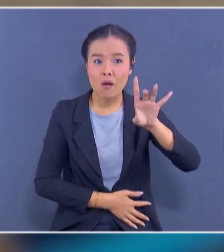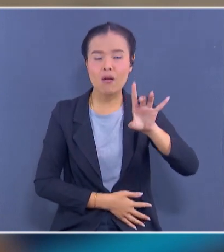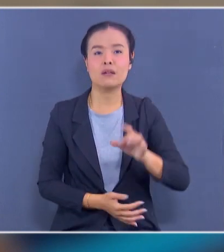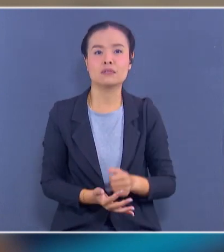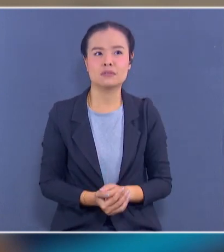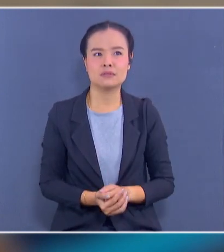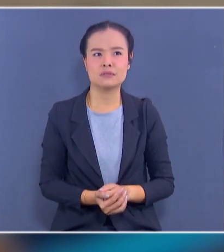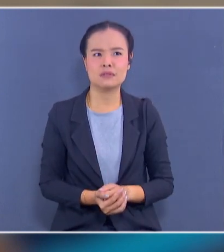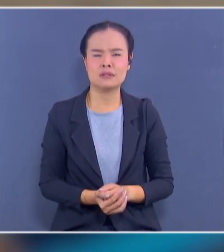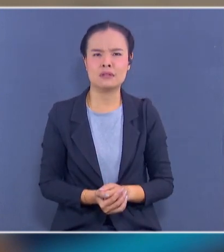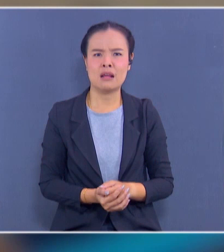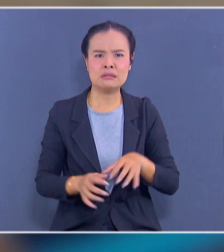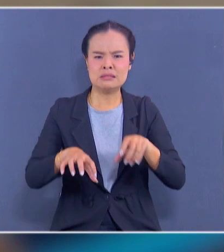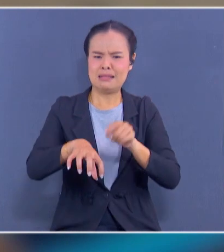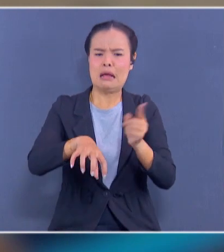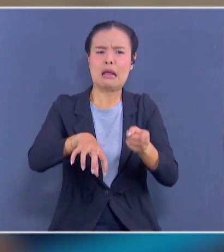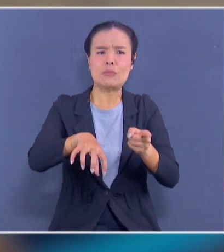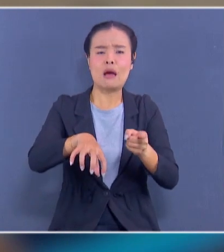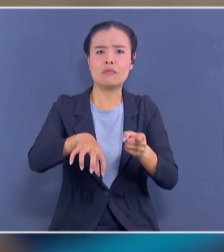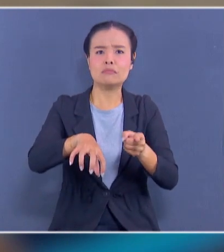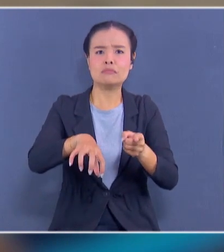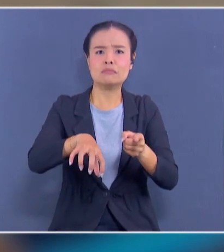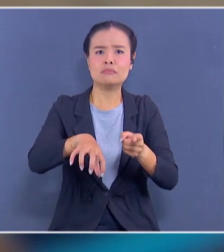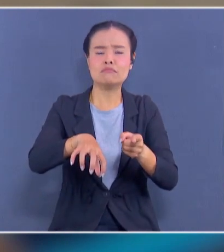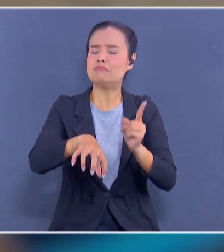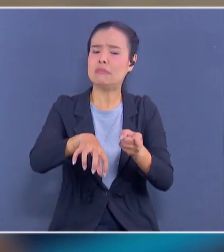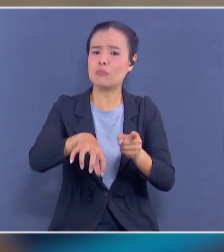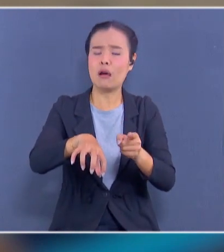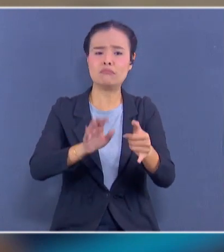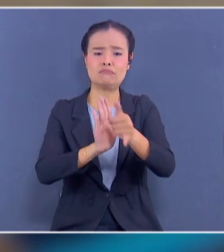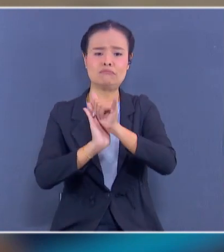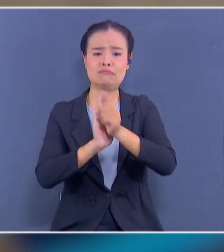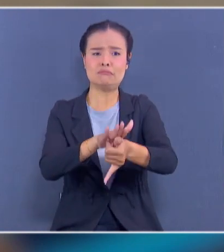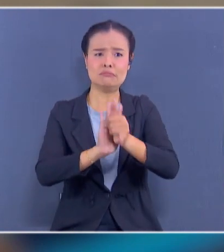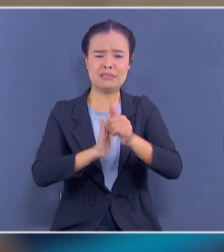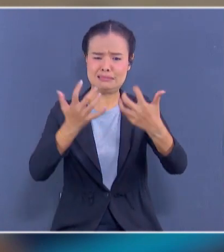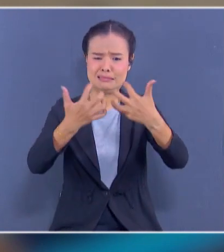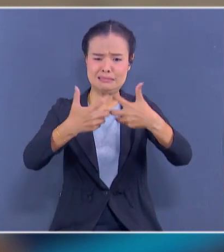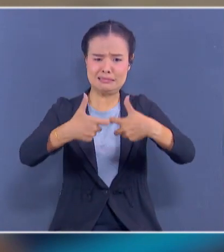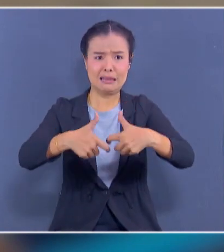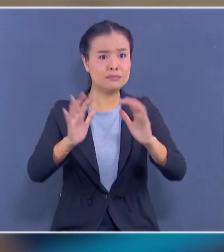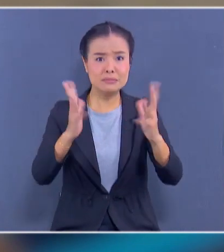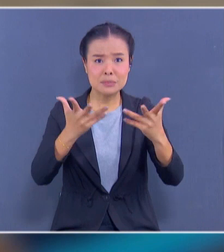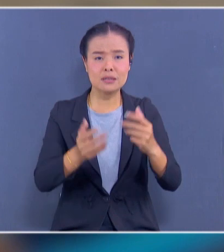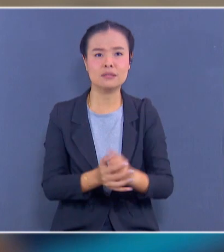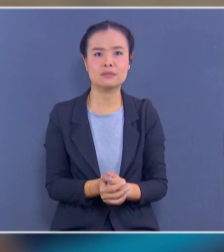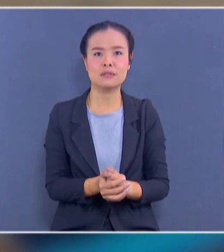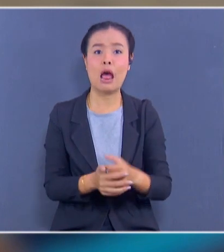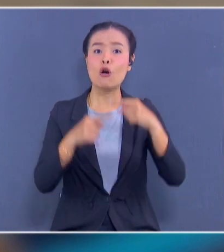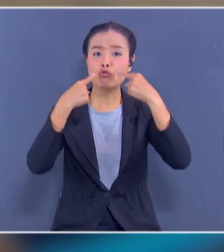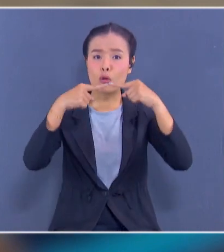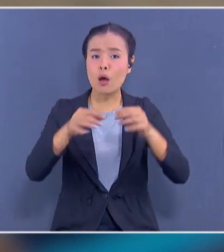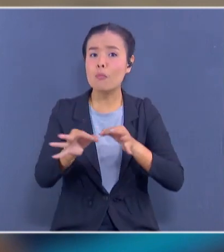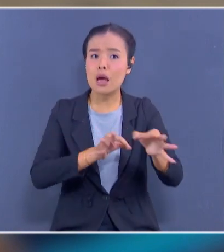34,800 บาทคร ับ ตอนนี้ไม่ได้ขยับเพี้ยนอะไรเลยนะ ฟ ังนิ่งๆอย่างนี้เลยนะไม ่ มีกลไกใดๆเพิ่มเติมมากกว่านี้หนูไหม เอาไหนตอบคำถามซิ